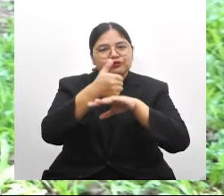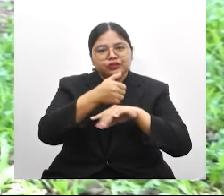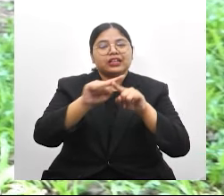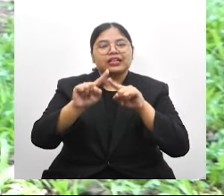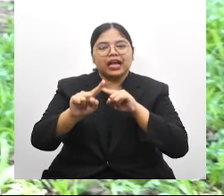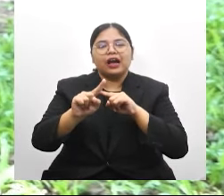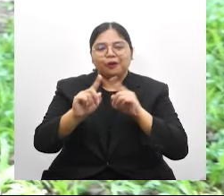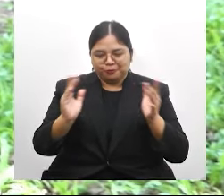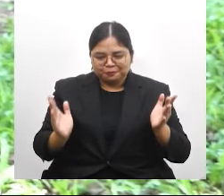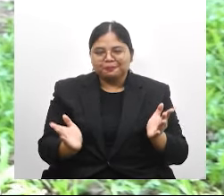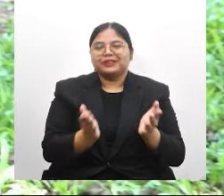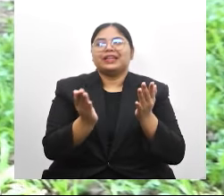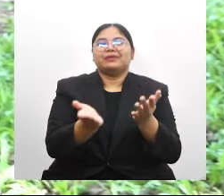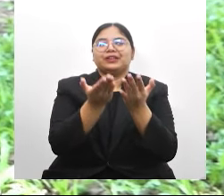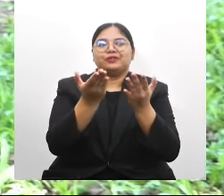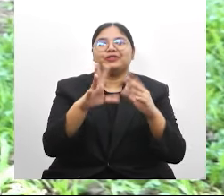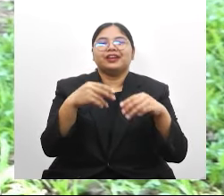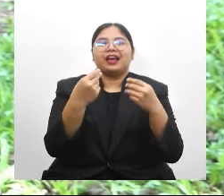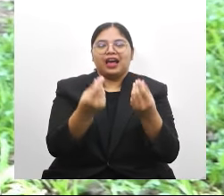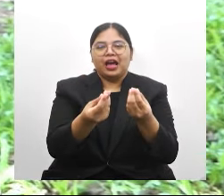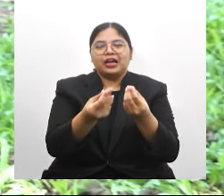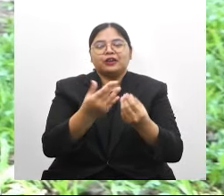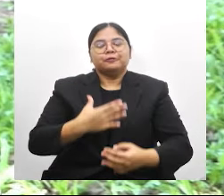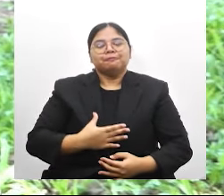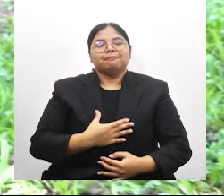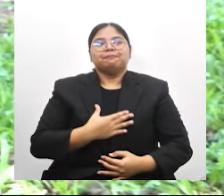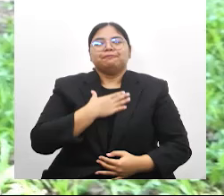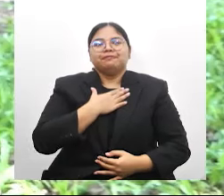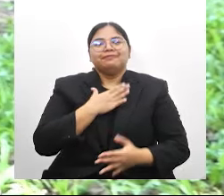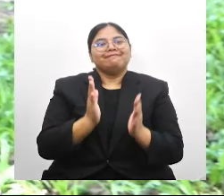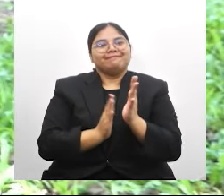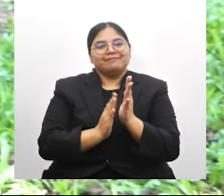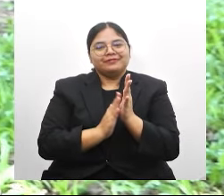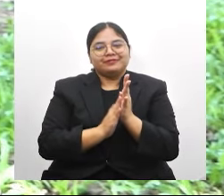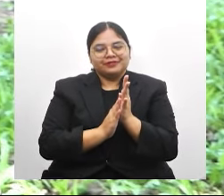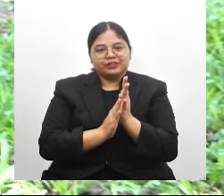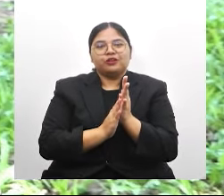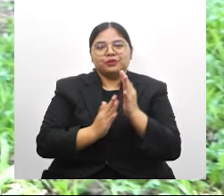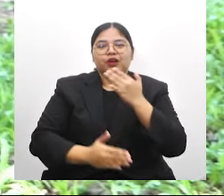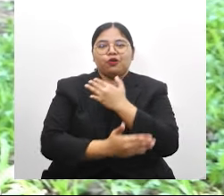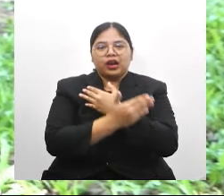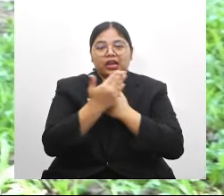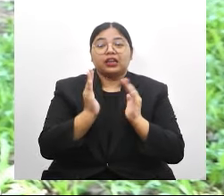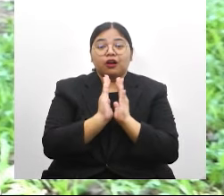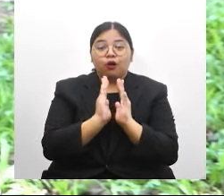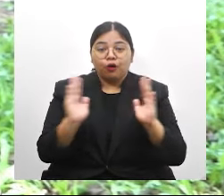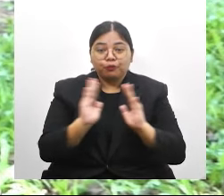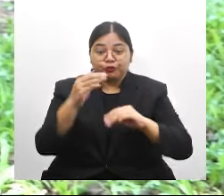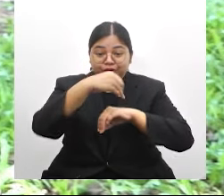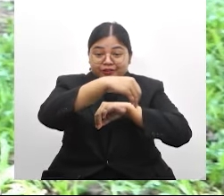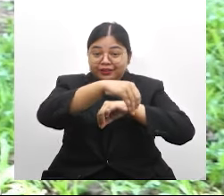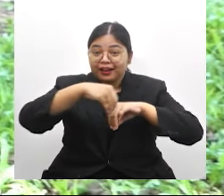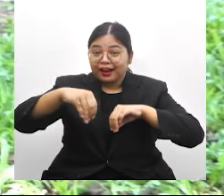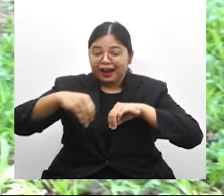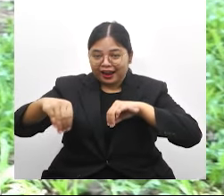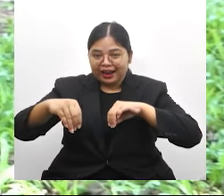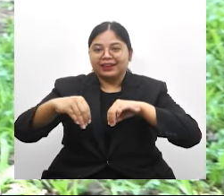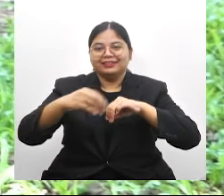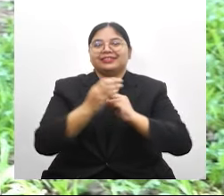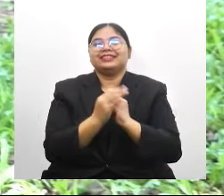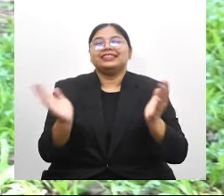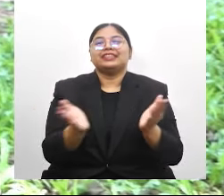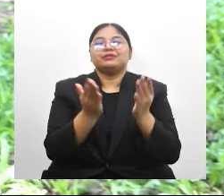สนับสนุนมากแล้วก็มีความภาคภูมิใจแล้วก็ชื่นชมแล้วก็ขออนุญาตใช้โอกาสนี้ขอบคุณไปยังเครือข่ายที่มีประสิทธิภาพนะ